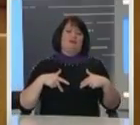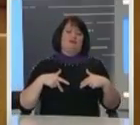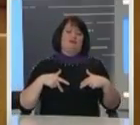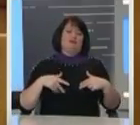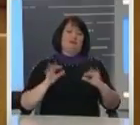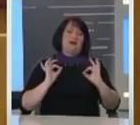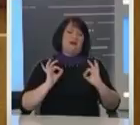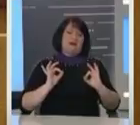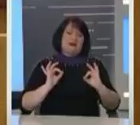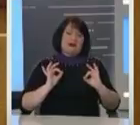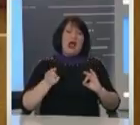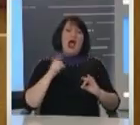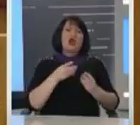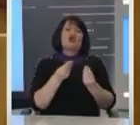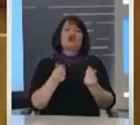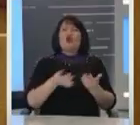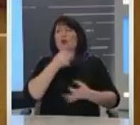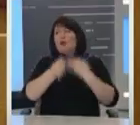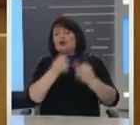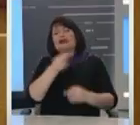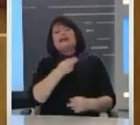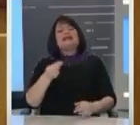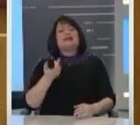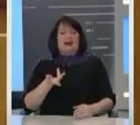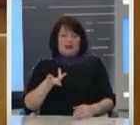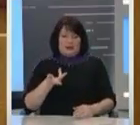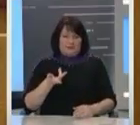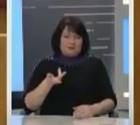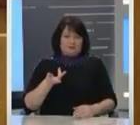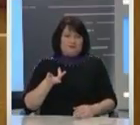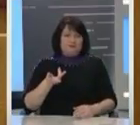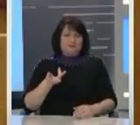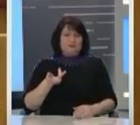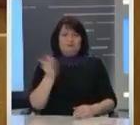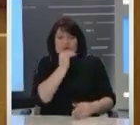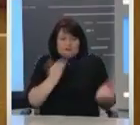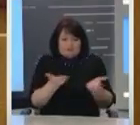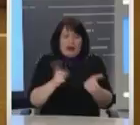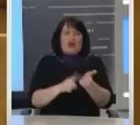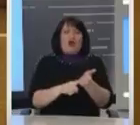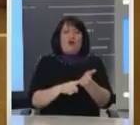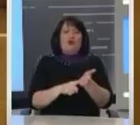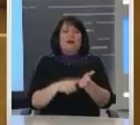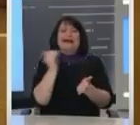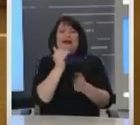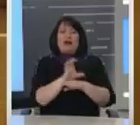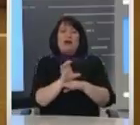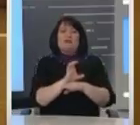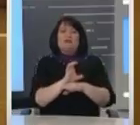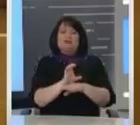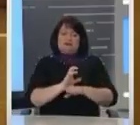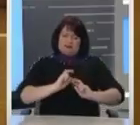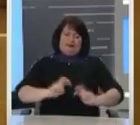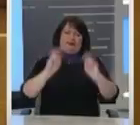Βέβαια υπάρχει μια άλλη εξήγηση προφανής για την άρον-άρον νομοθέτηση των ηλεκτρονικών